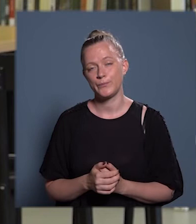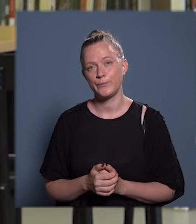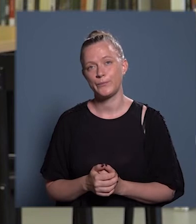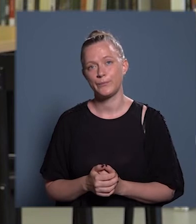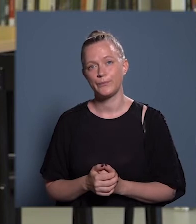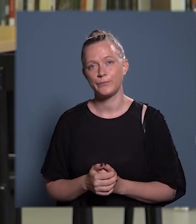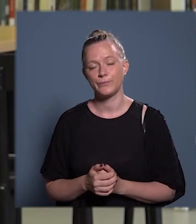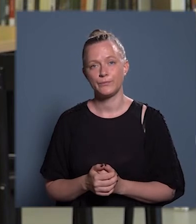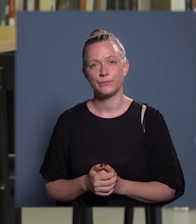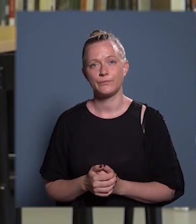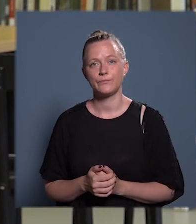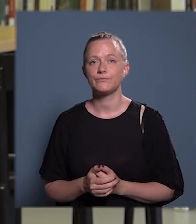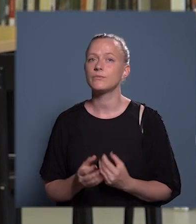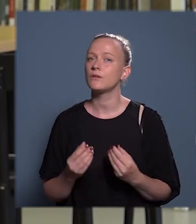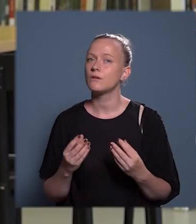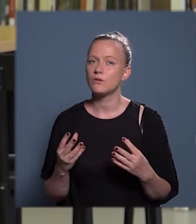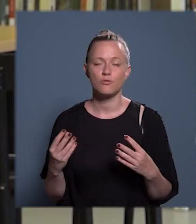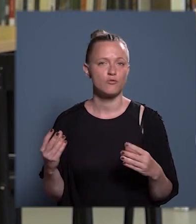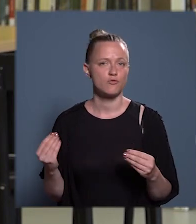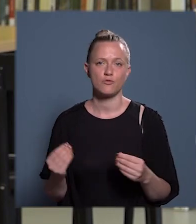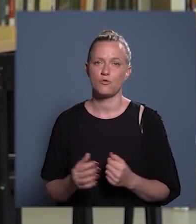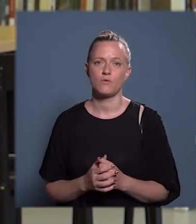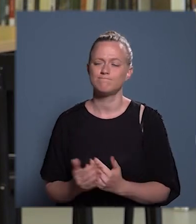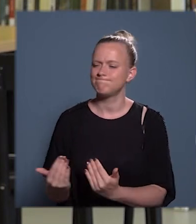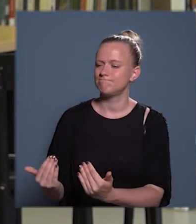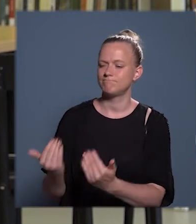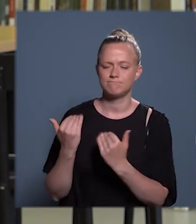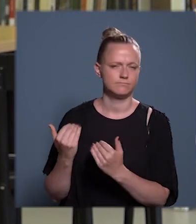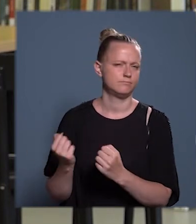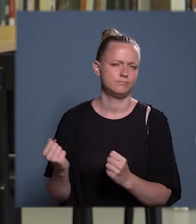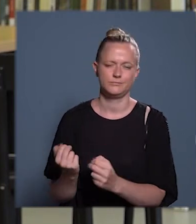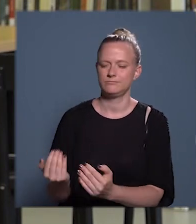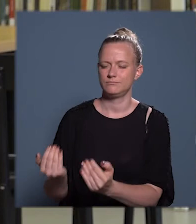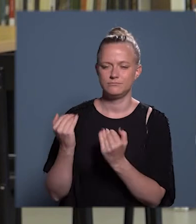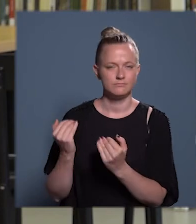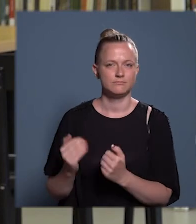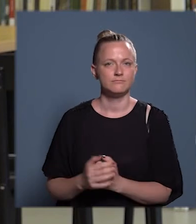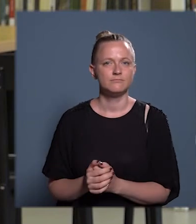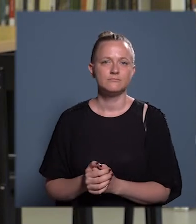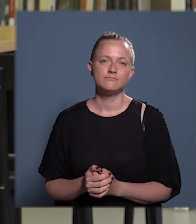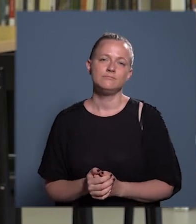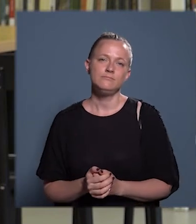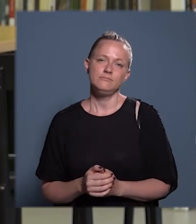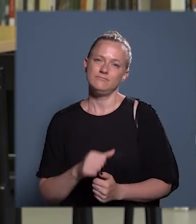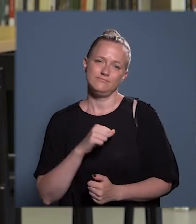aki nagyon sokat támogat, mert egyszerűen egyedül